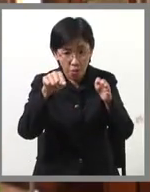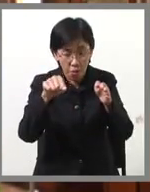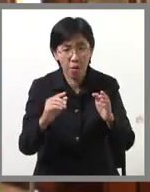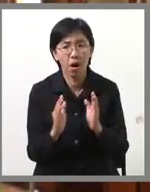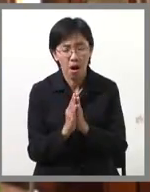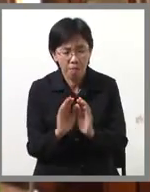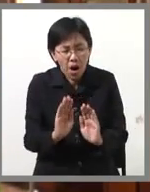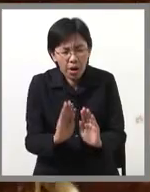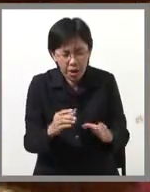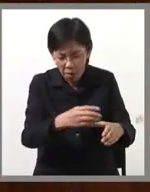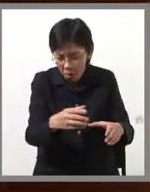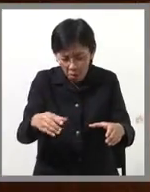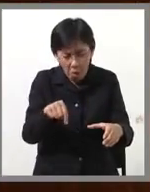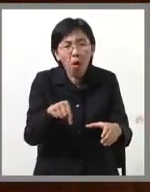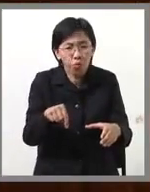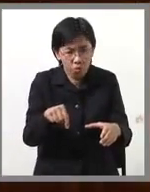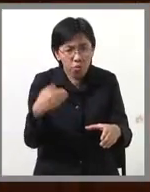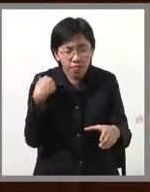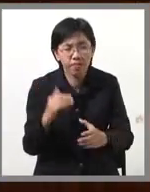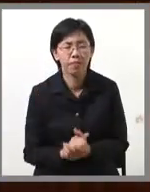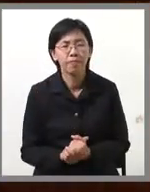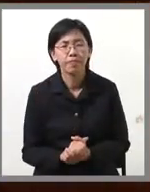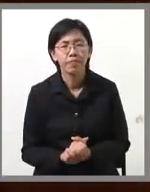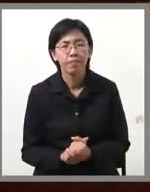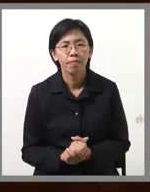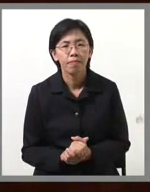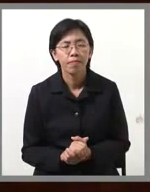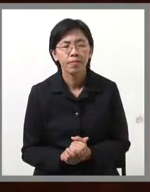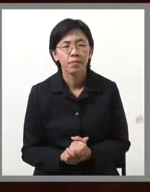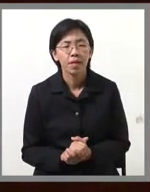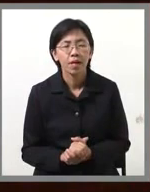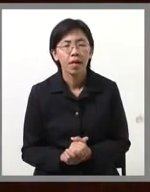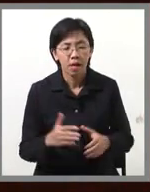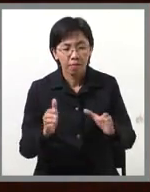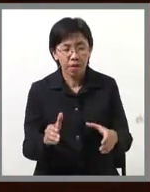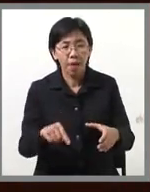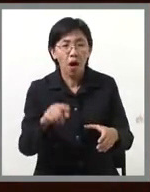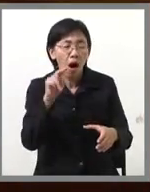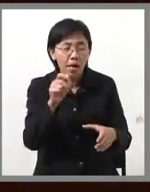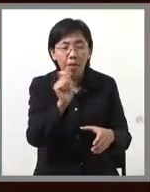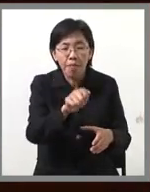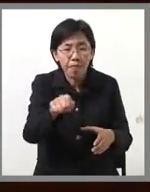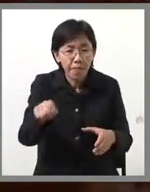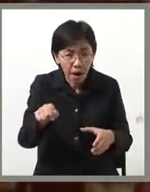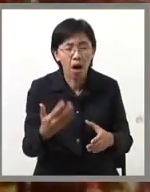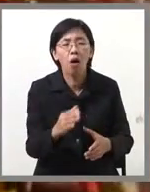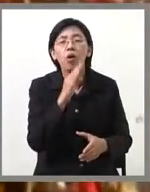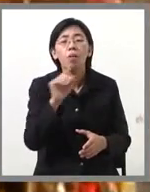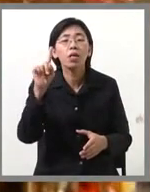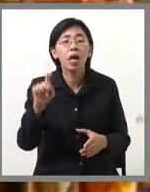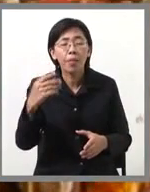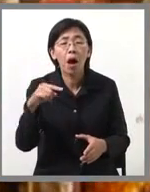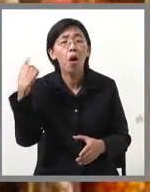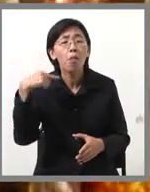ายองค์เลยเยอะเลยข้างในเนี้ยนะแล้วก็มีบ่อน้ำมนต์ว่าถ้าเกิดว่าข้าตายไปแล้วผู้หญิงคน